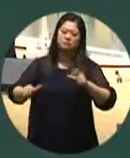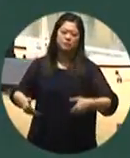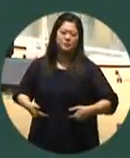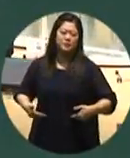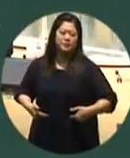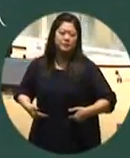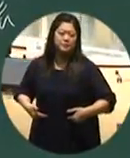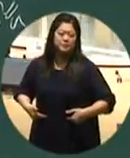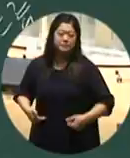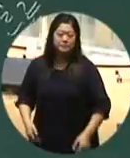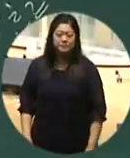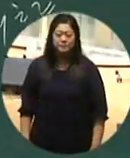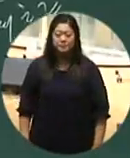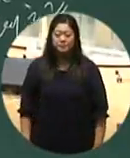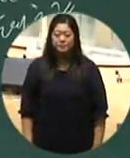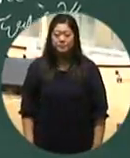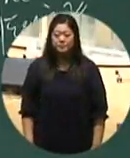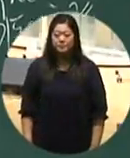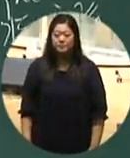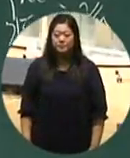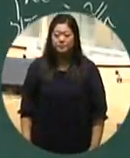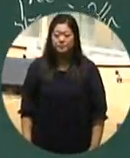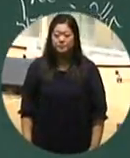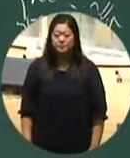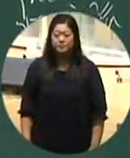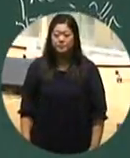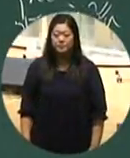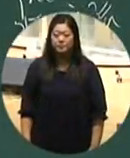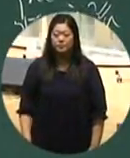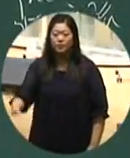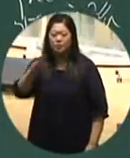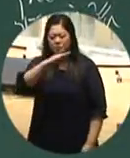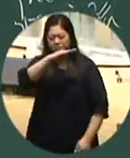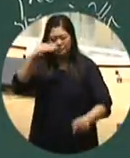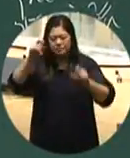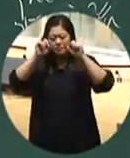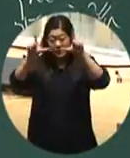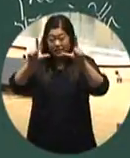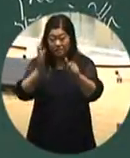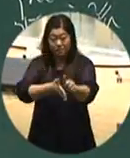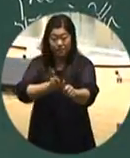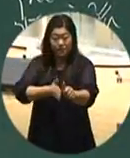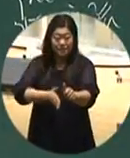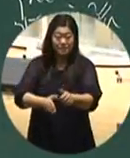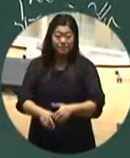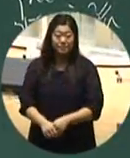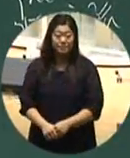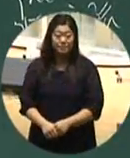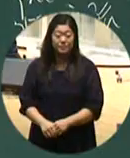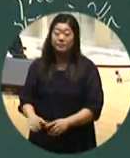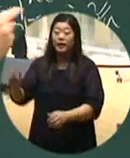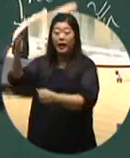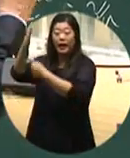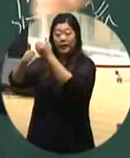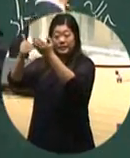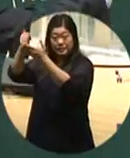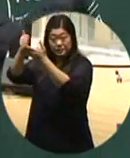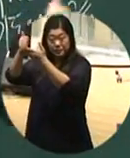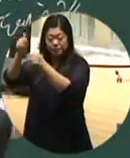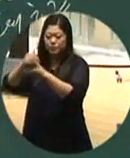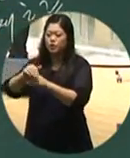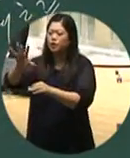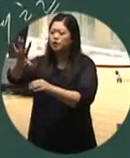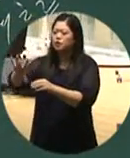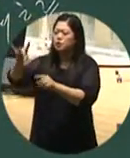to receive blessing. We give offering to God. 정말 깨달으셔야 돼요. I hope you really realize that. 하나님이 안디옥 초대교회